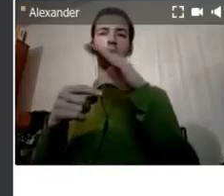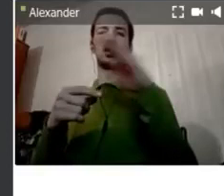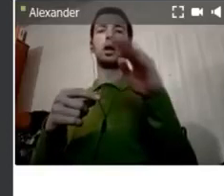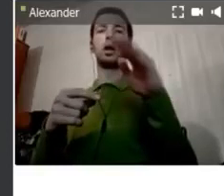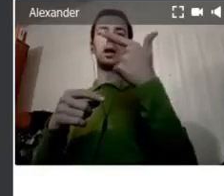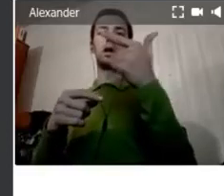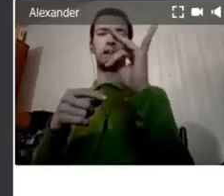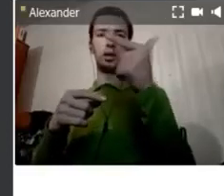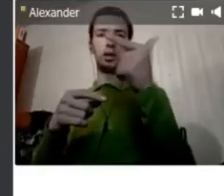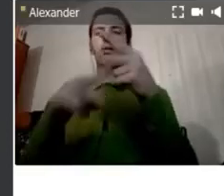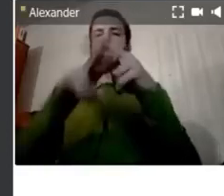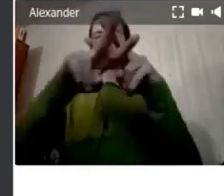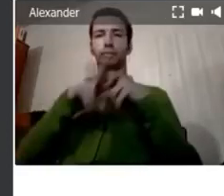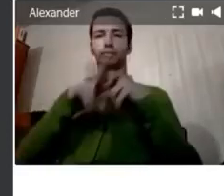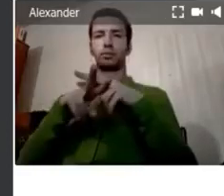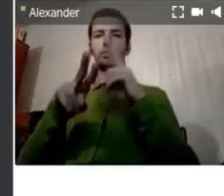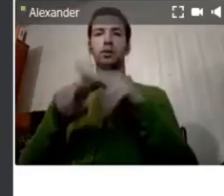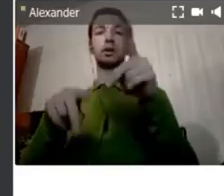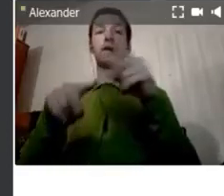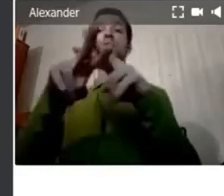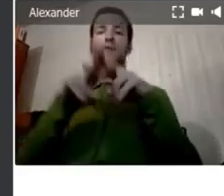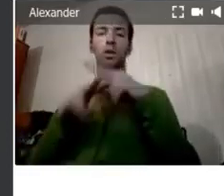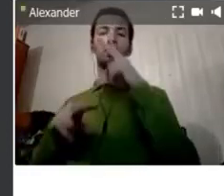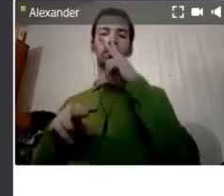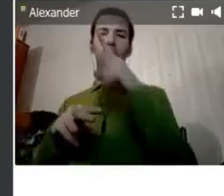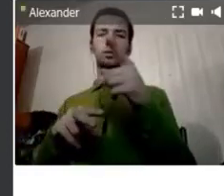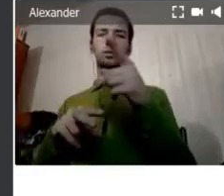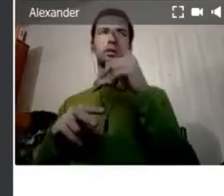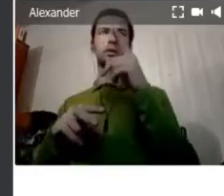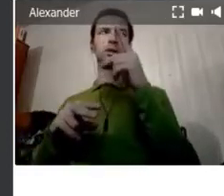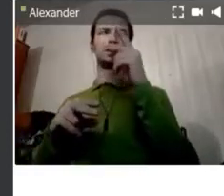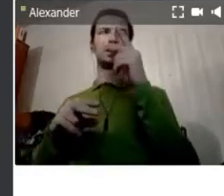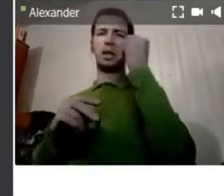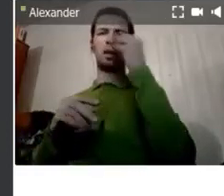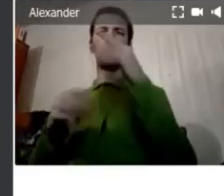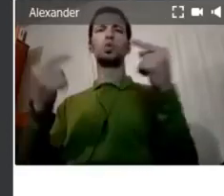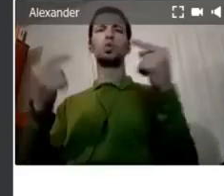вспомнить. Так. Ну так, давайте закончим уже по